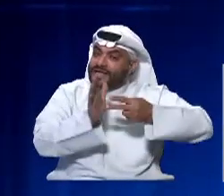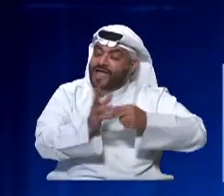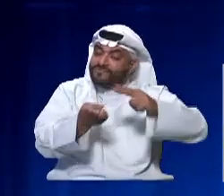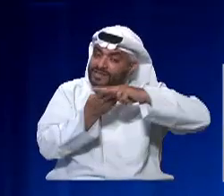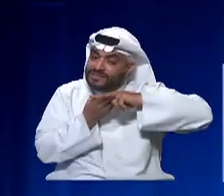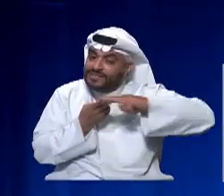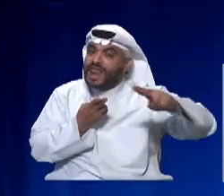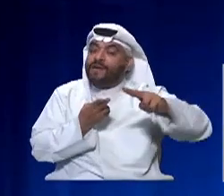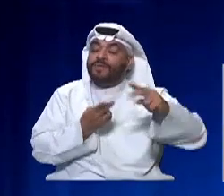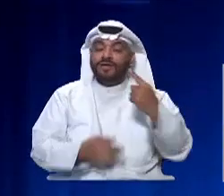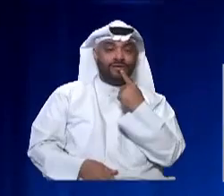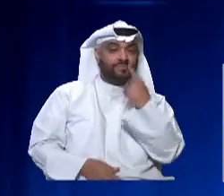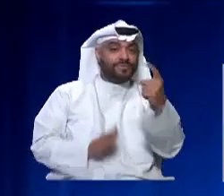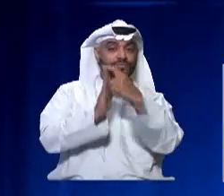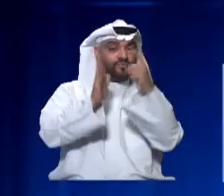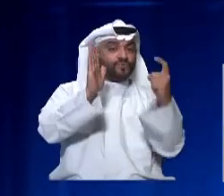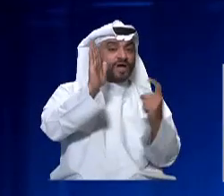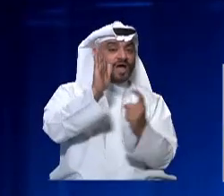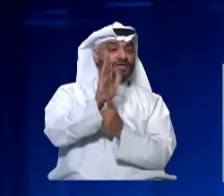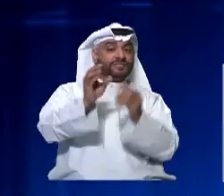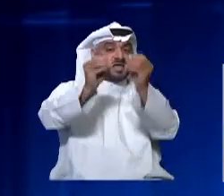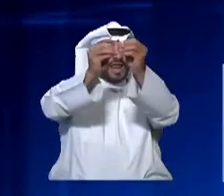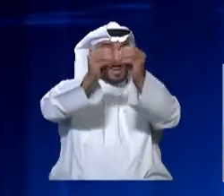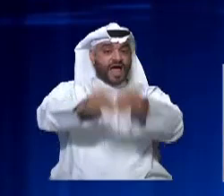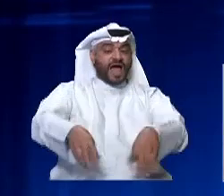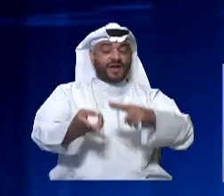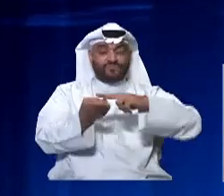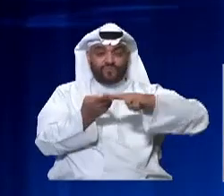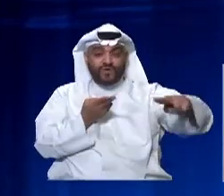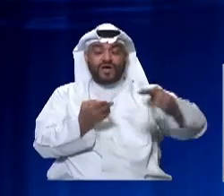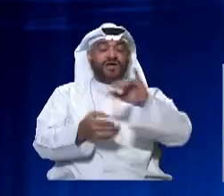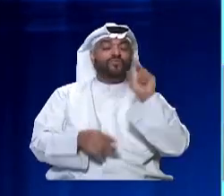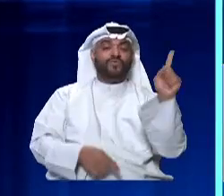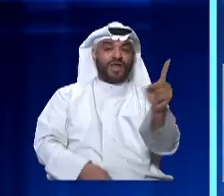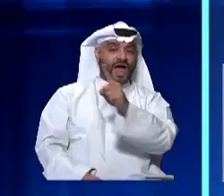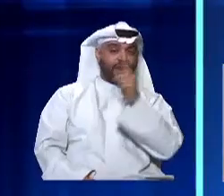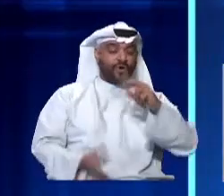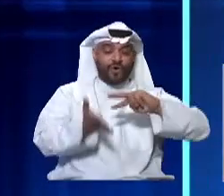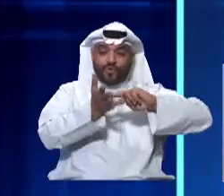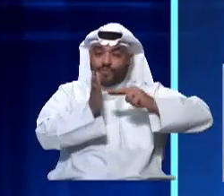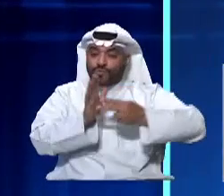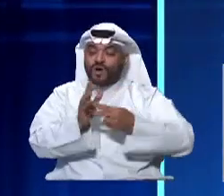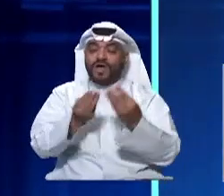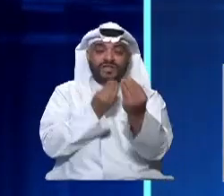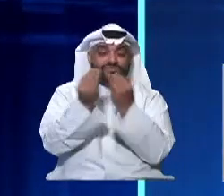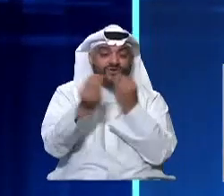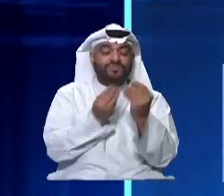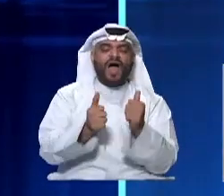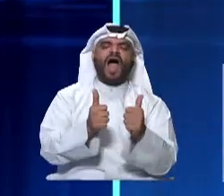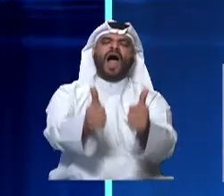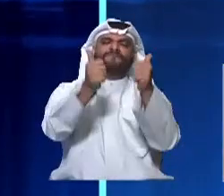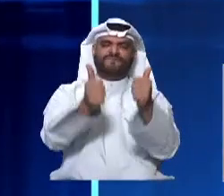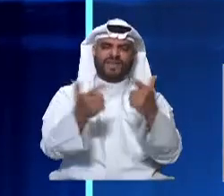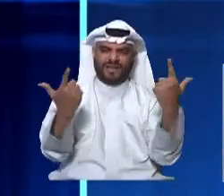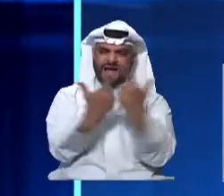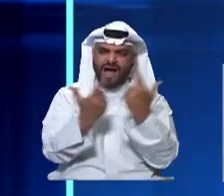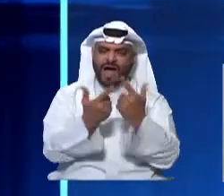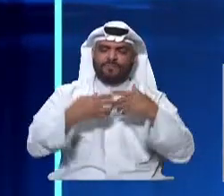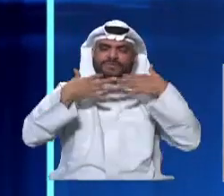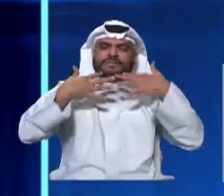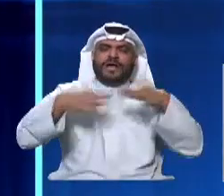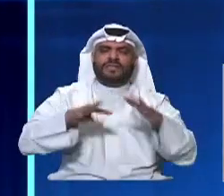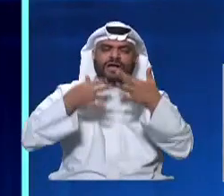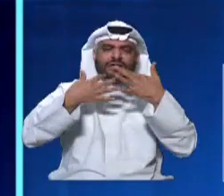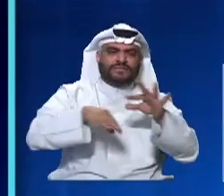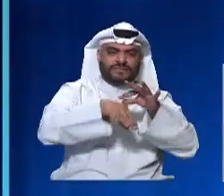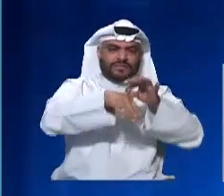للأزمة، التزاما بمبدأ حل المنازعات والخلافات بالطرق والوسائل السلمية عن طريق